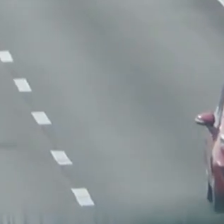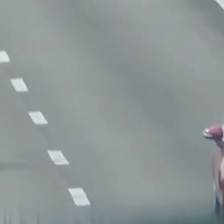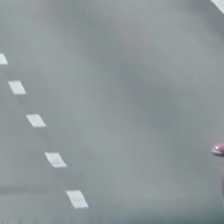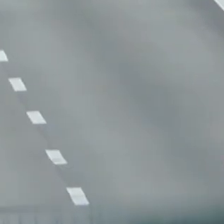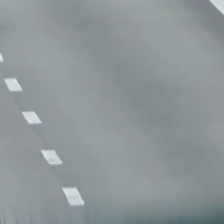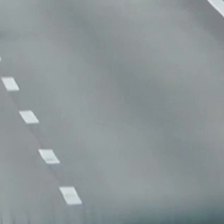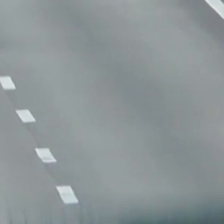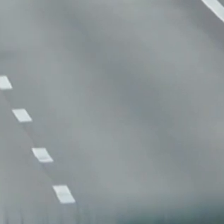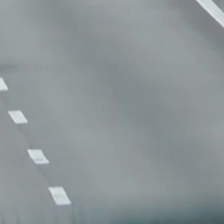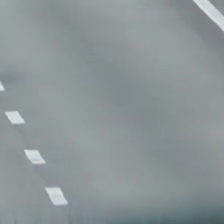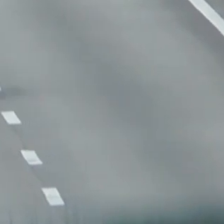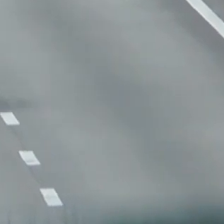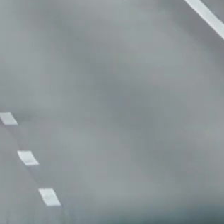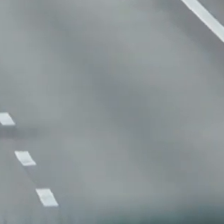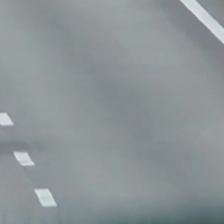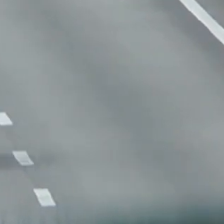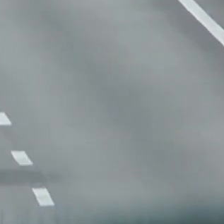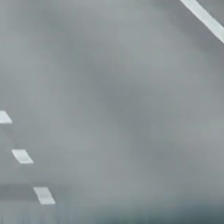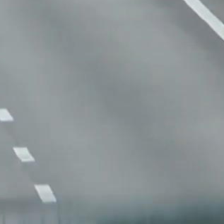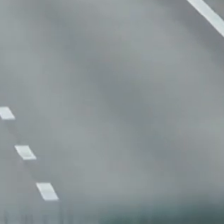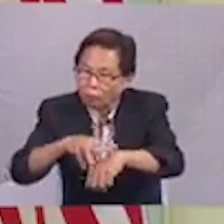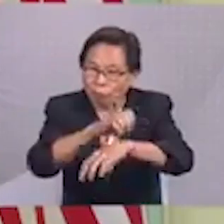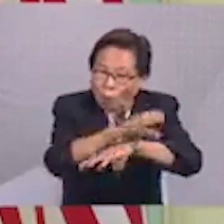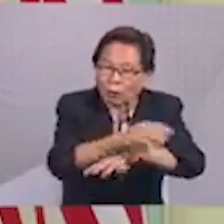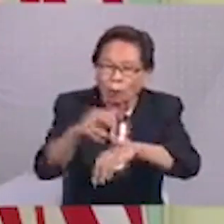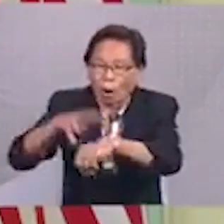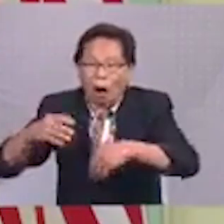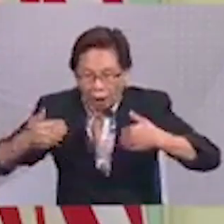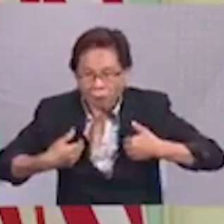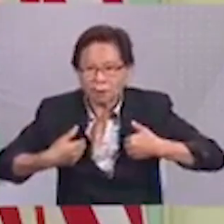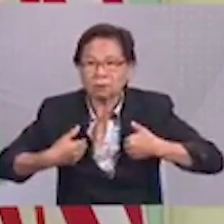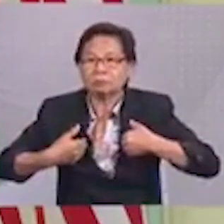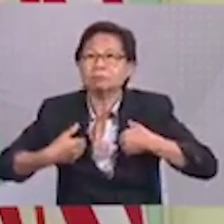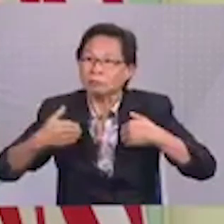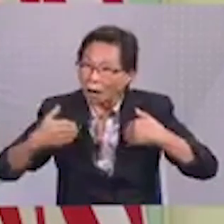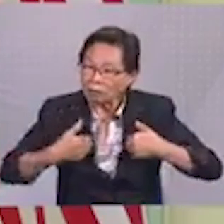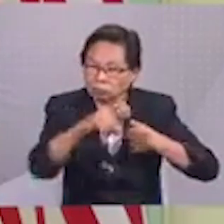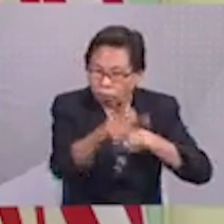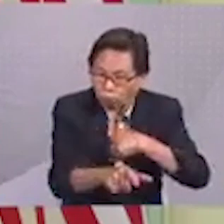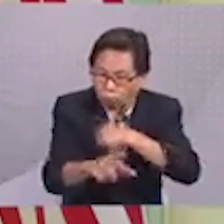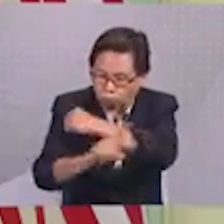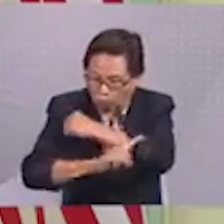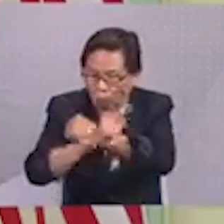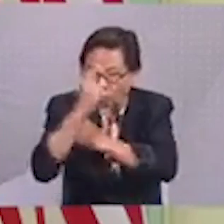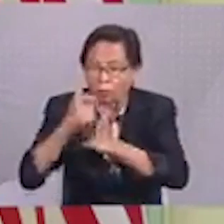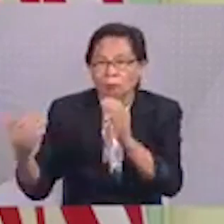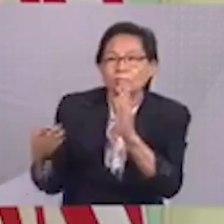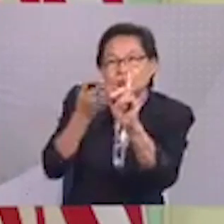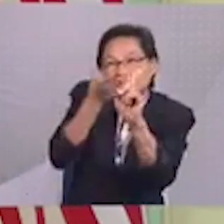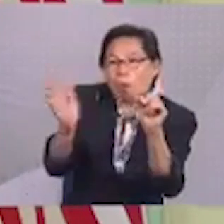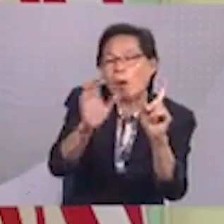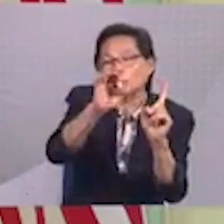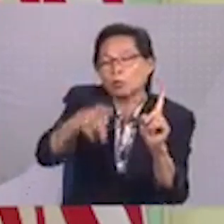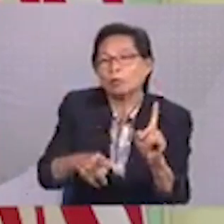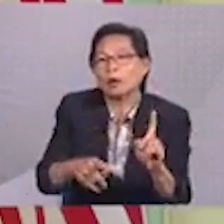menasihat serta memberi amaran juga walaupun sudah ada yang dikenakan tindakan kerana melanggar SOP yang balik kampung